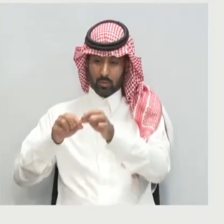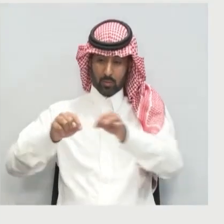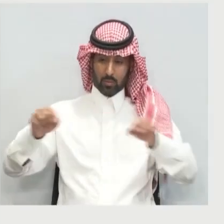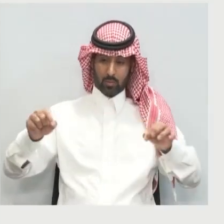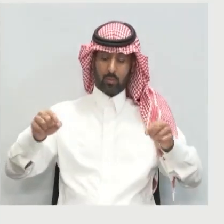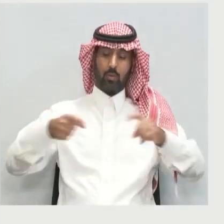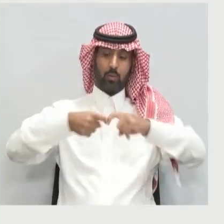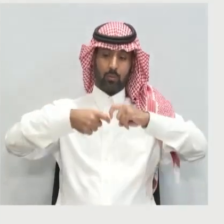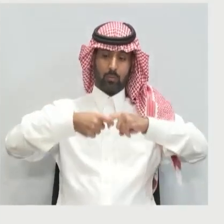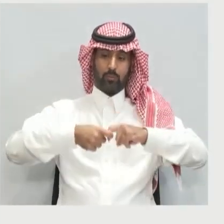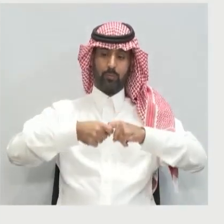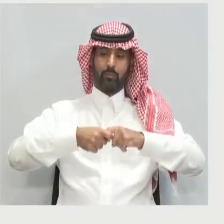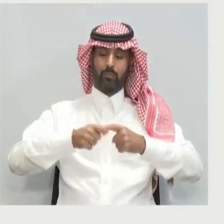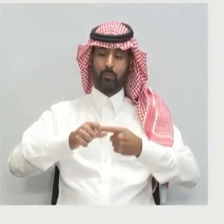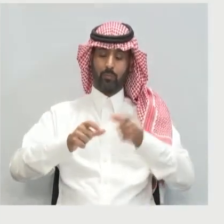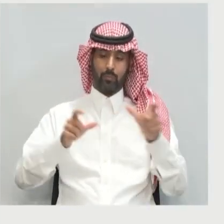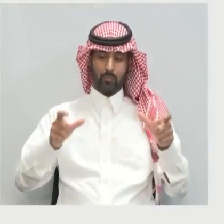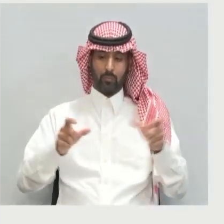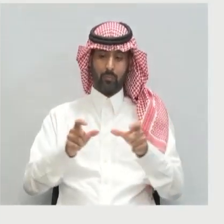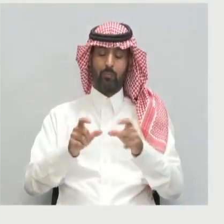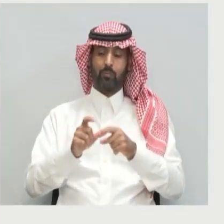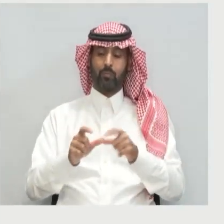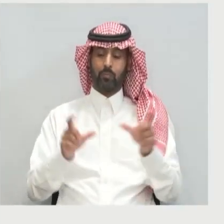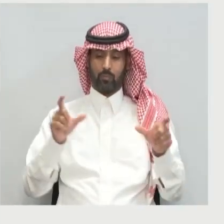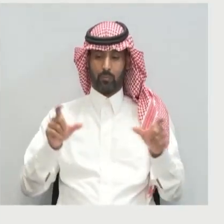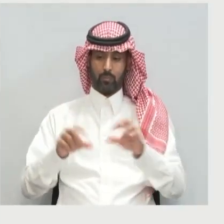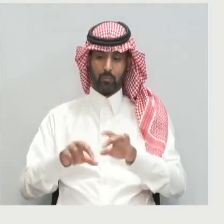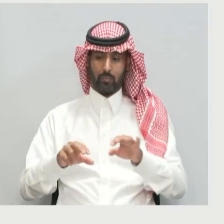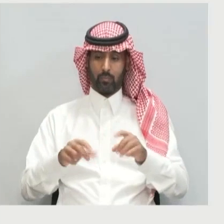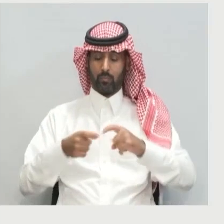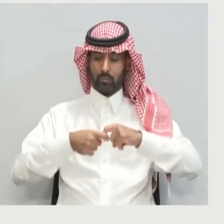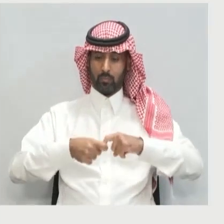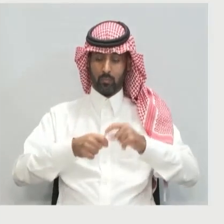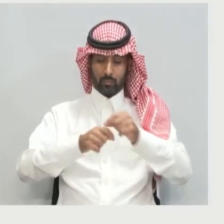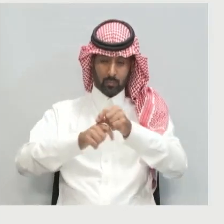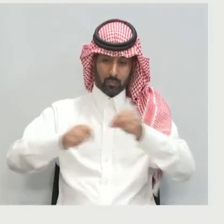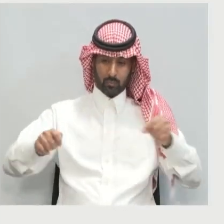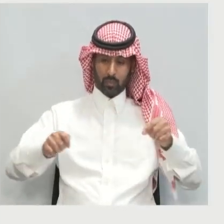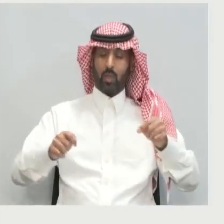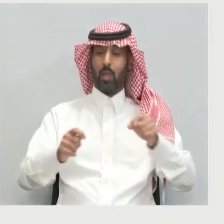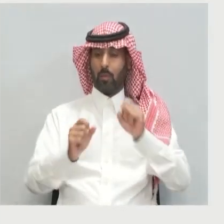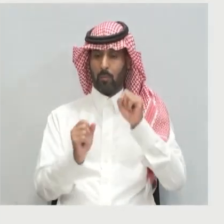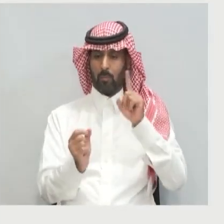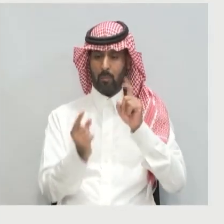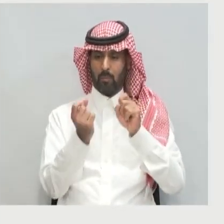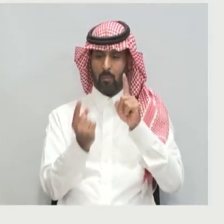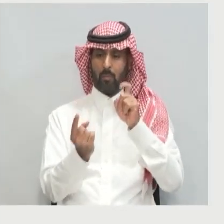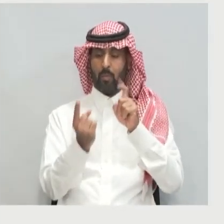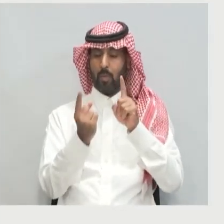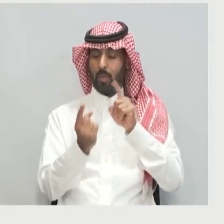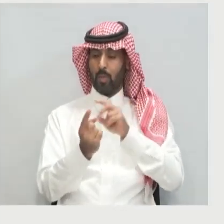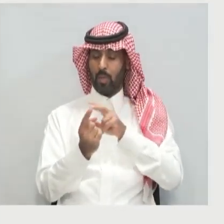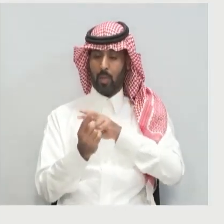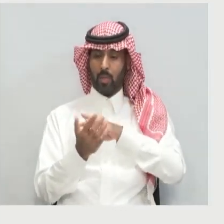مجموعه من اجهزه الحاسب او الاجهزه الاخرى التي يتم ربطها من خلال الكابلات او